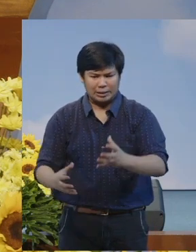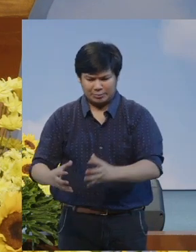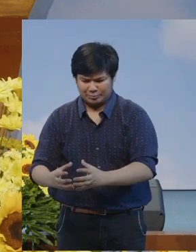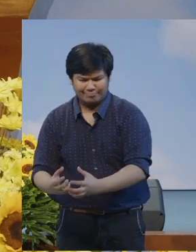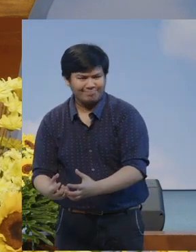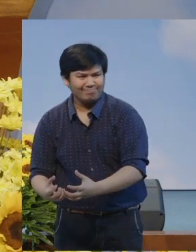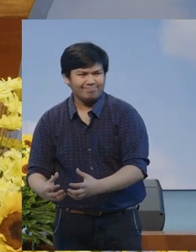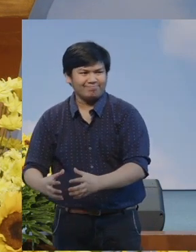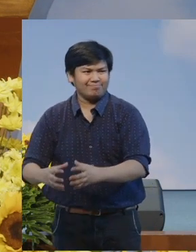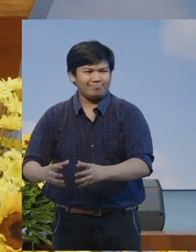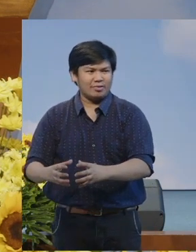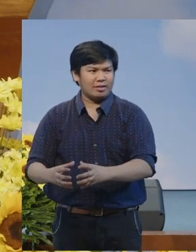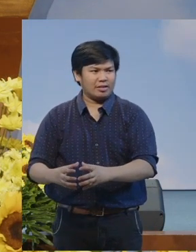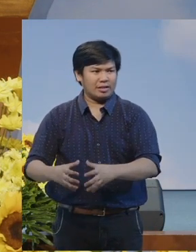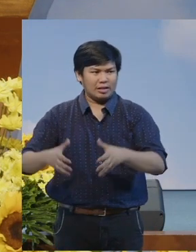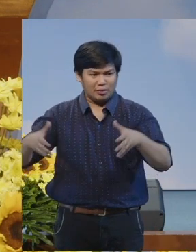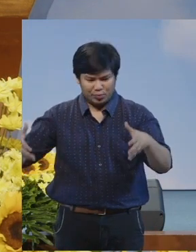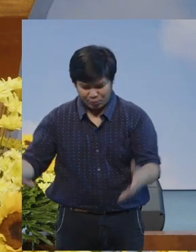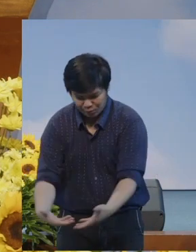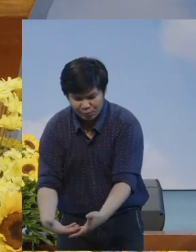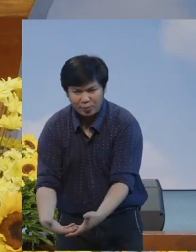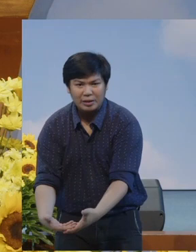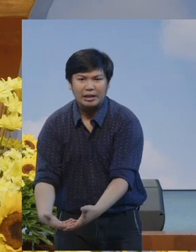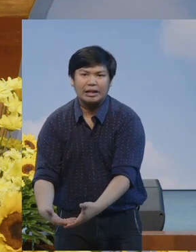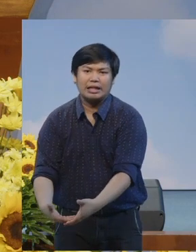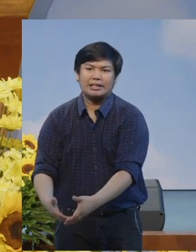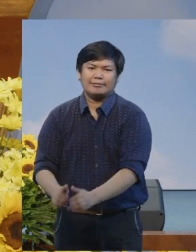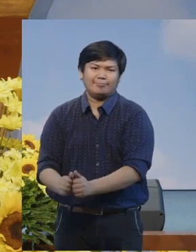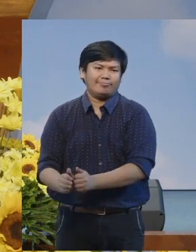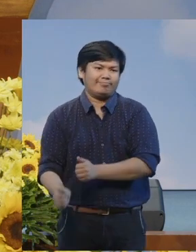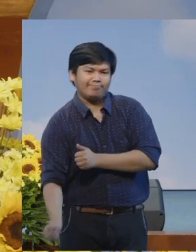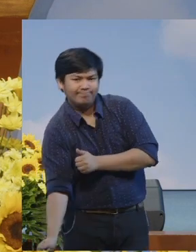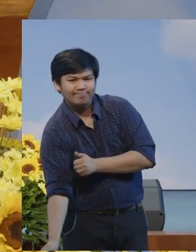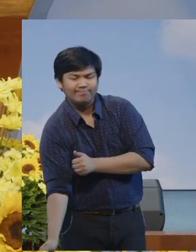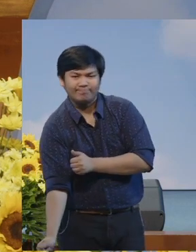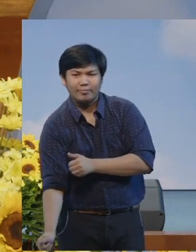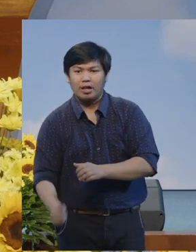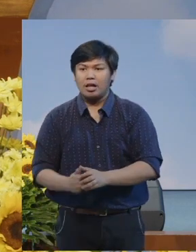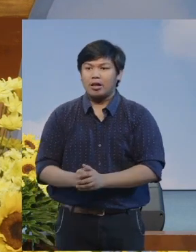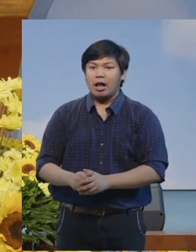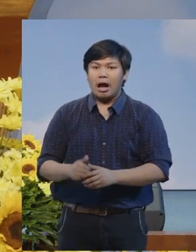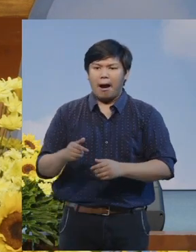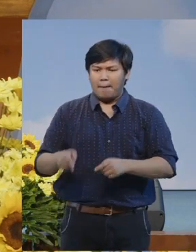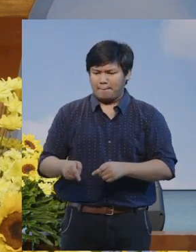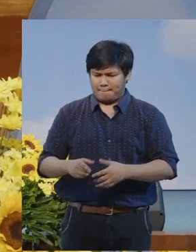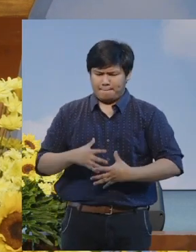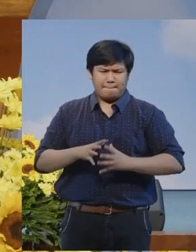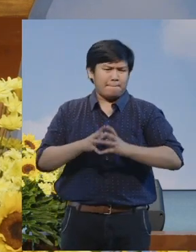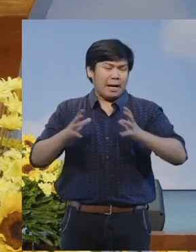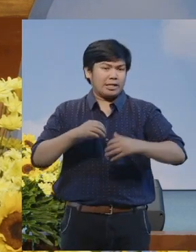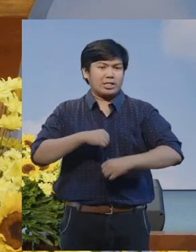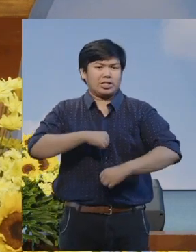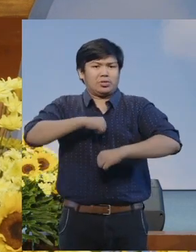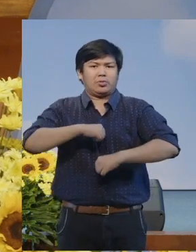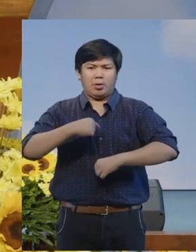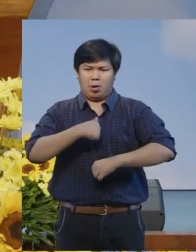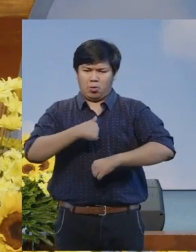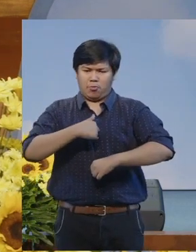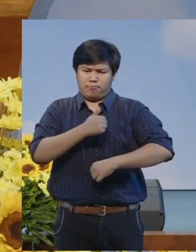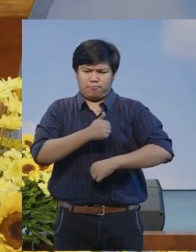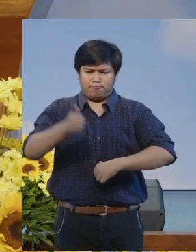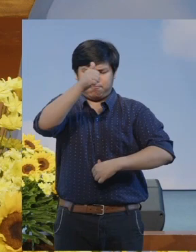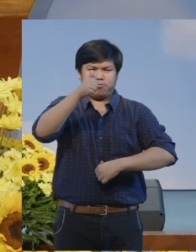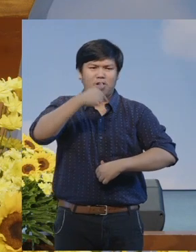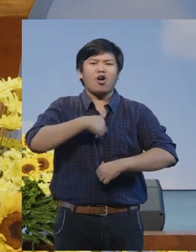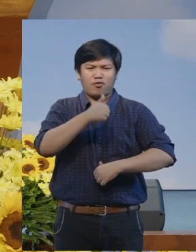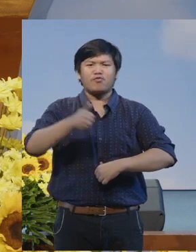naging parusa sa kanyang pagmamalaki. May labis siyang pagmamalaki at pagpapahalaga sa sarili. Gusto